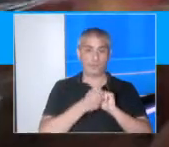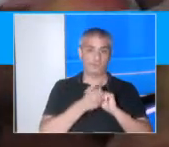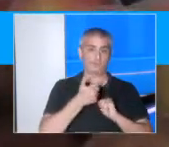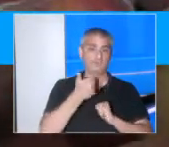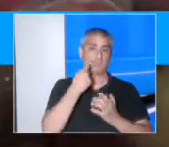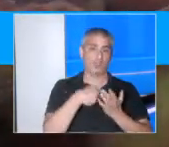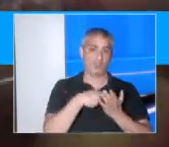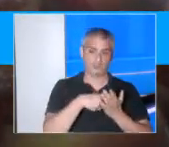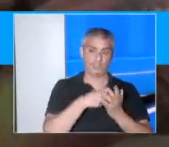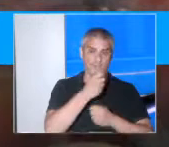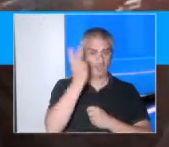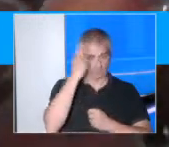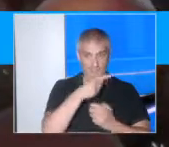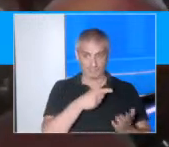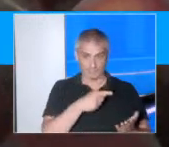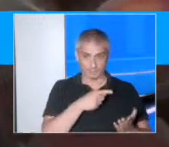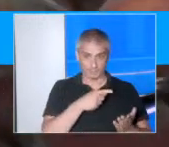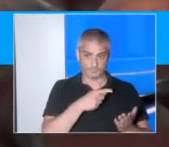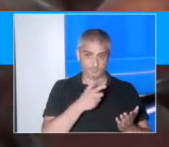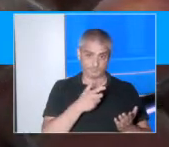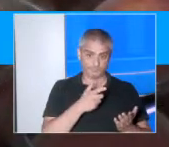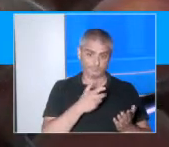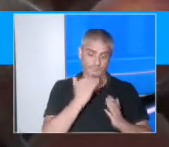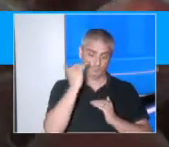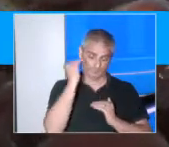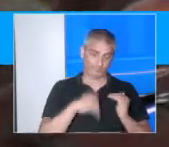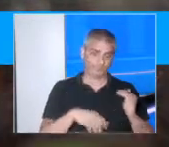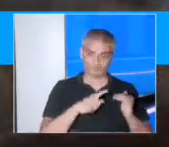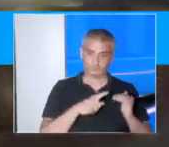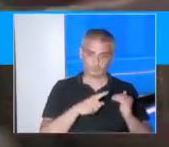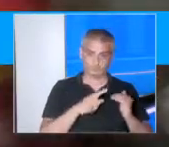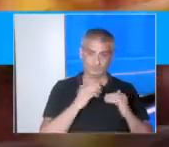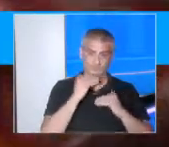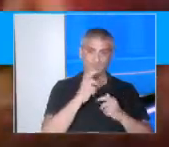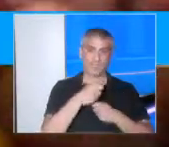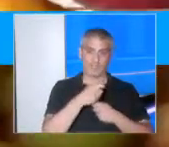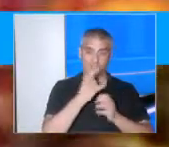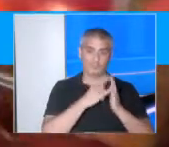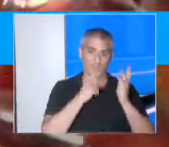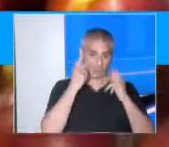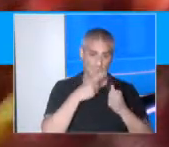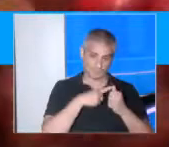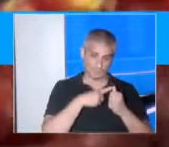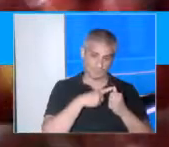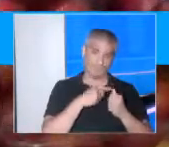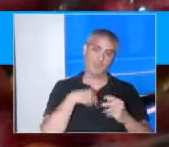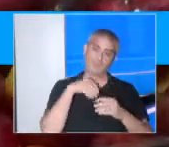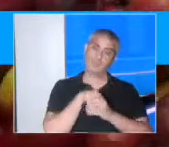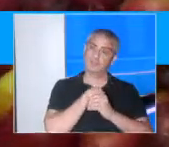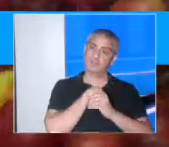ששרי האוצר והחקלאות יתעשתו ויורידו את פרק החקלאות מחוק ההסדרים